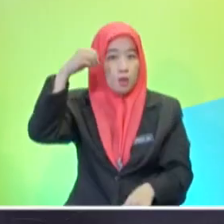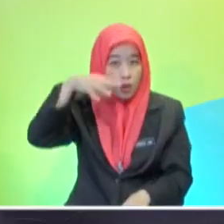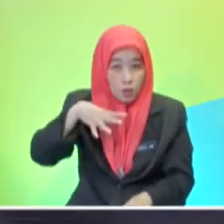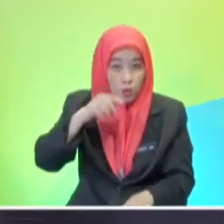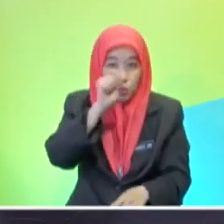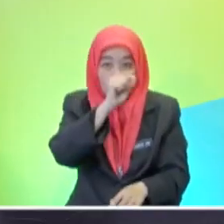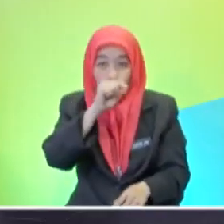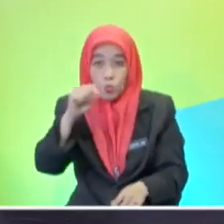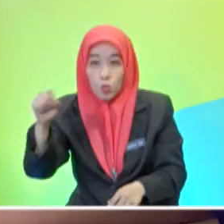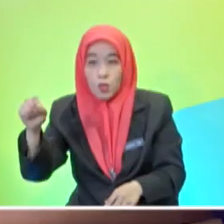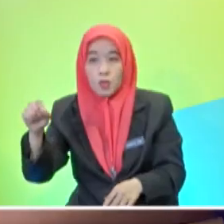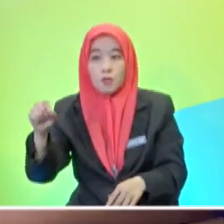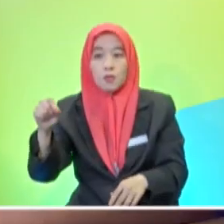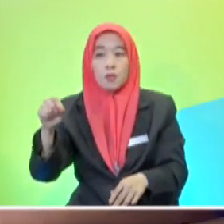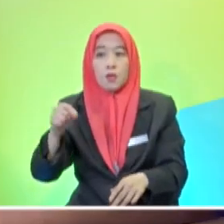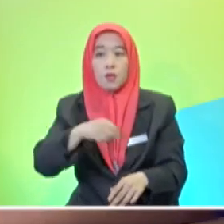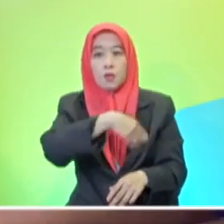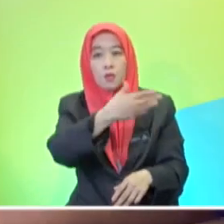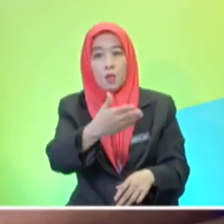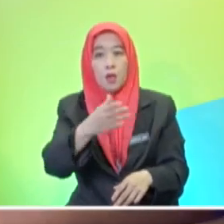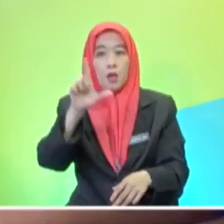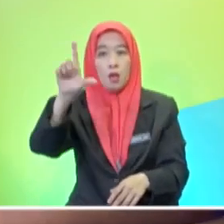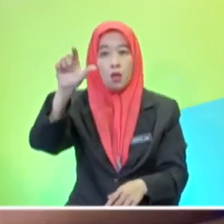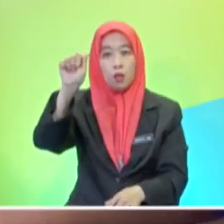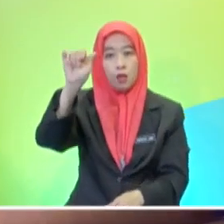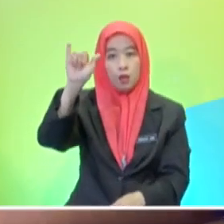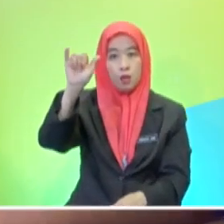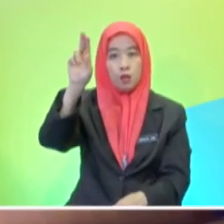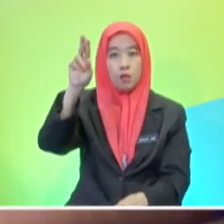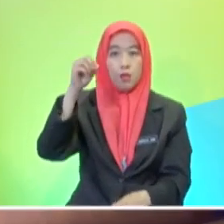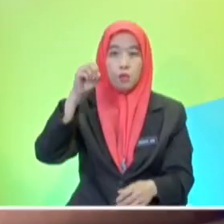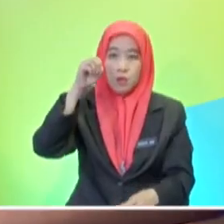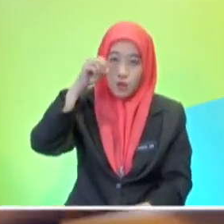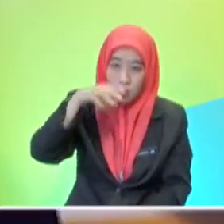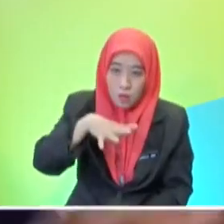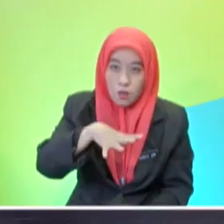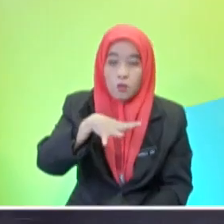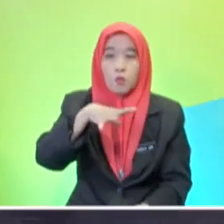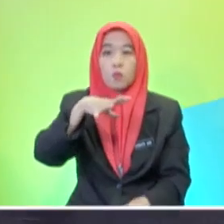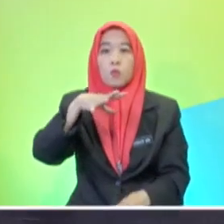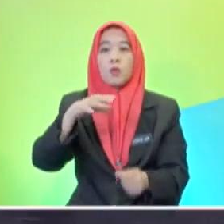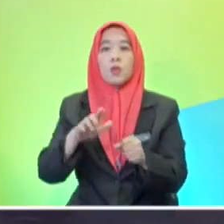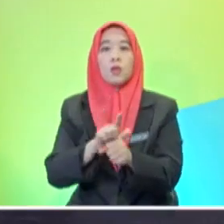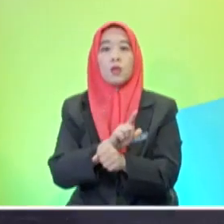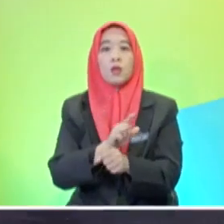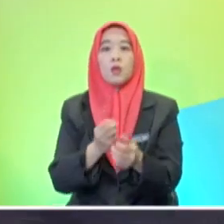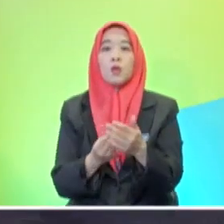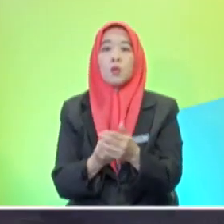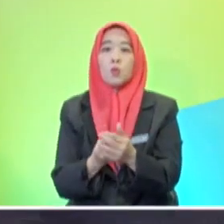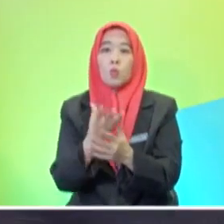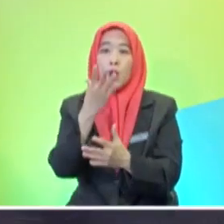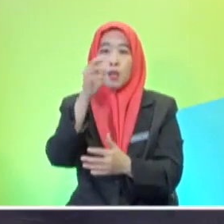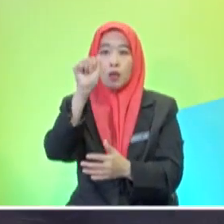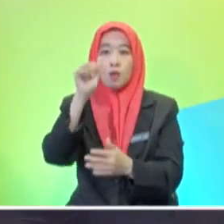sebelah kanan itu. Okey, okay, jadi layu. You. Baiklah, kita dah lengkapkan untuk tumbuhan A. Seterusnya kita teruskan ke